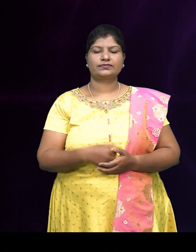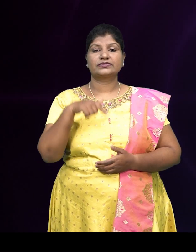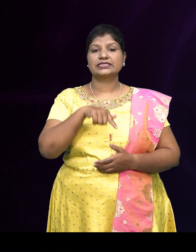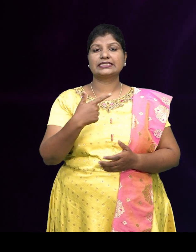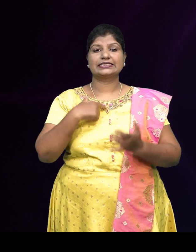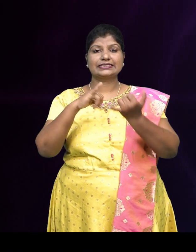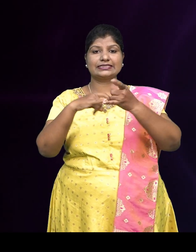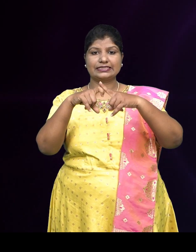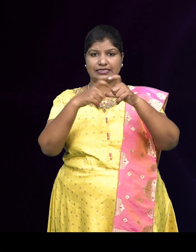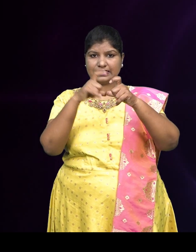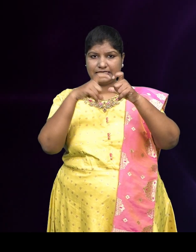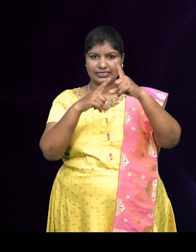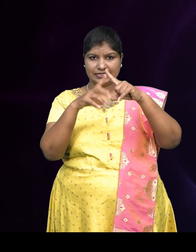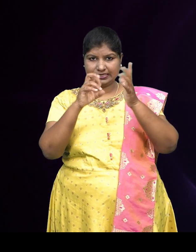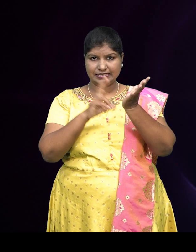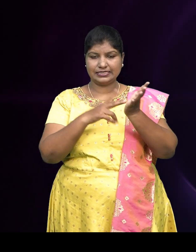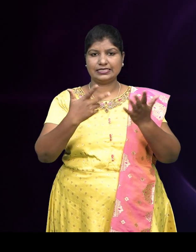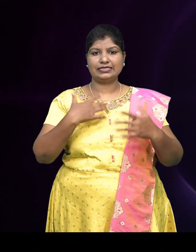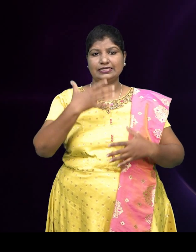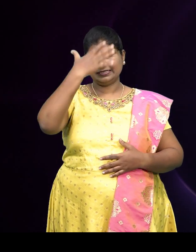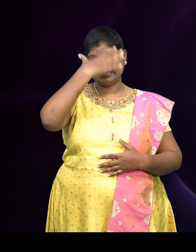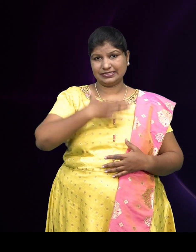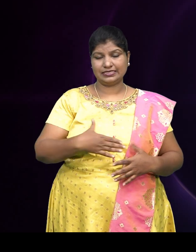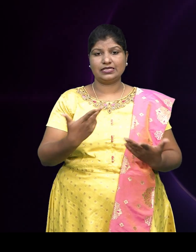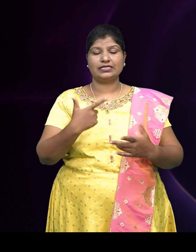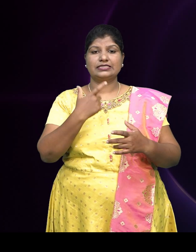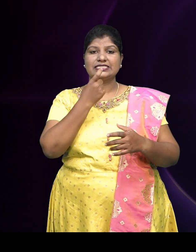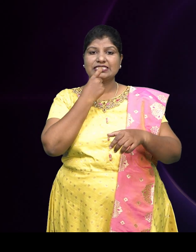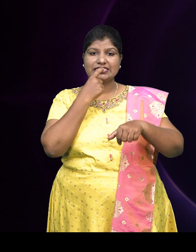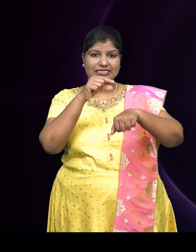कंकाल में खोपड़ी, रीढ़ की हड्डी,